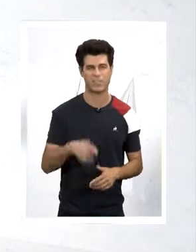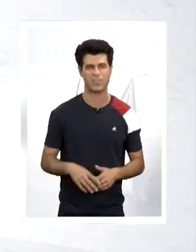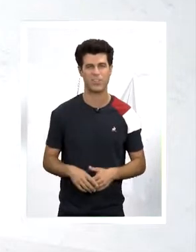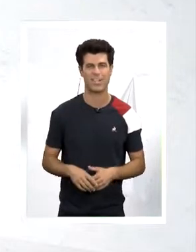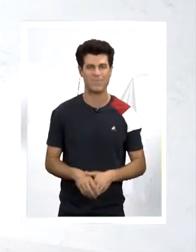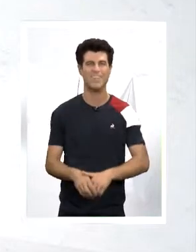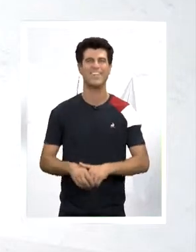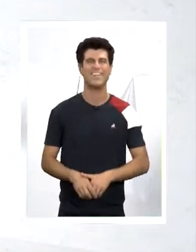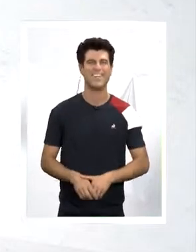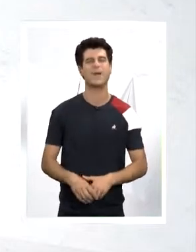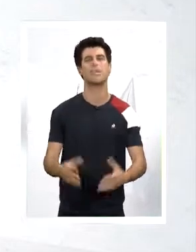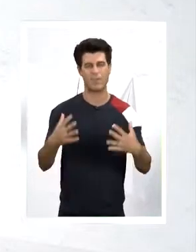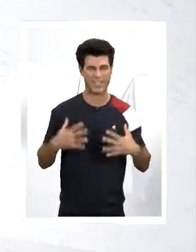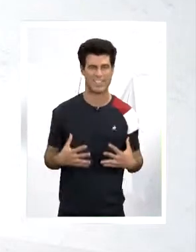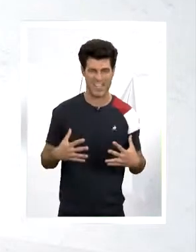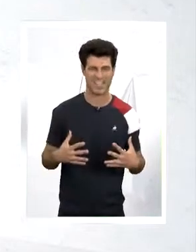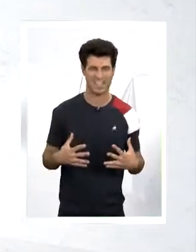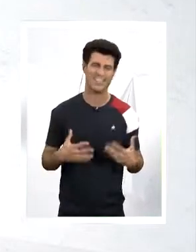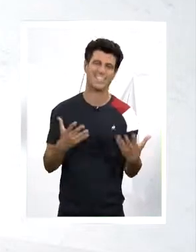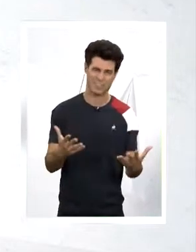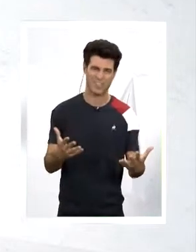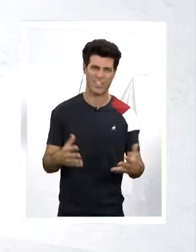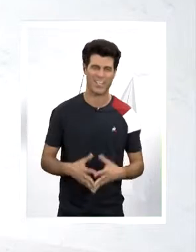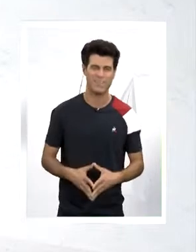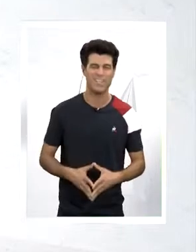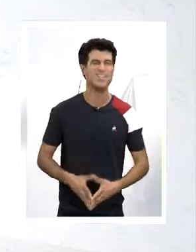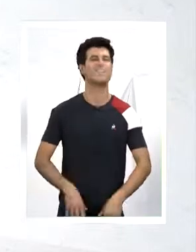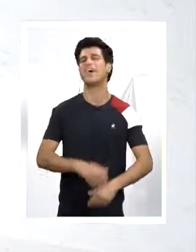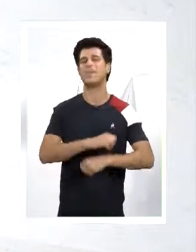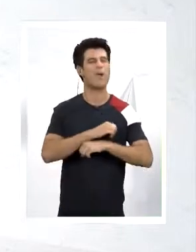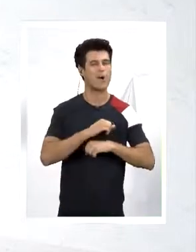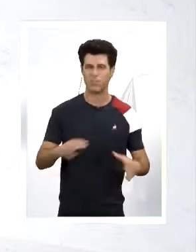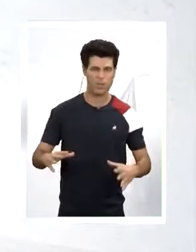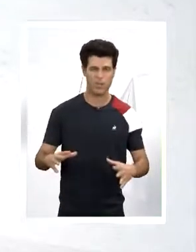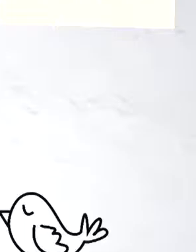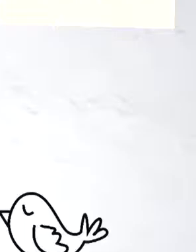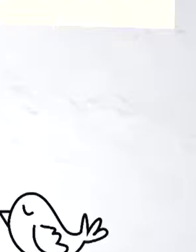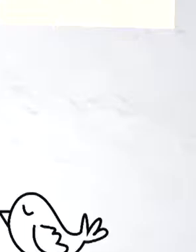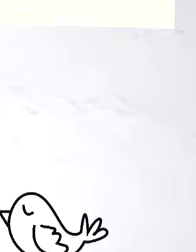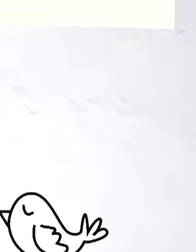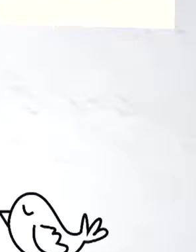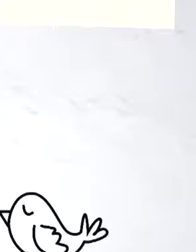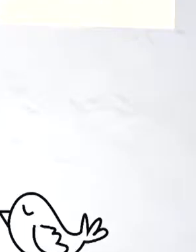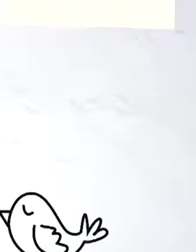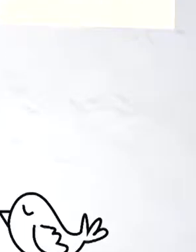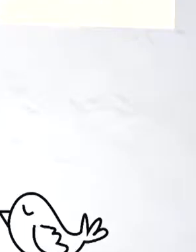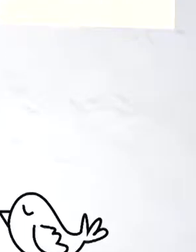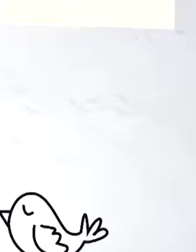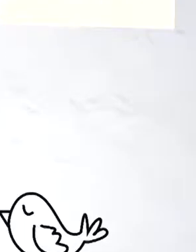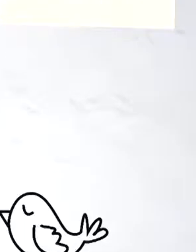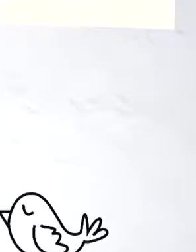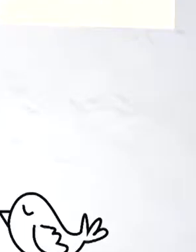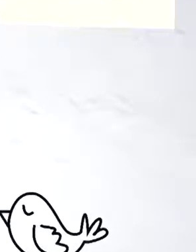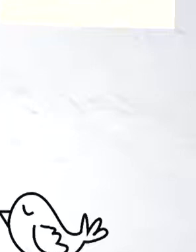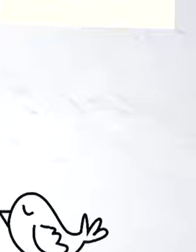משהו על סבתא שלכם. גם אני מכיר את שרלה, את סבתא שלכם, ואני מאוד מאוד אוהב אותה. היא באמת אישה